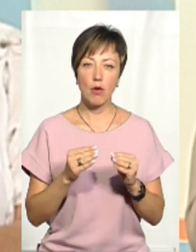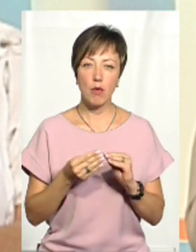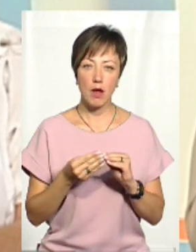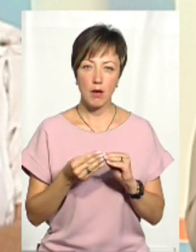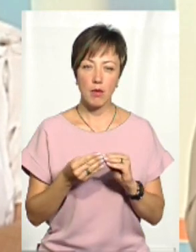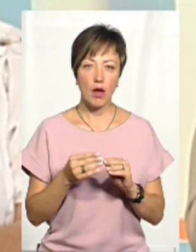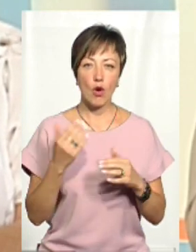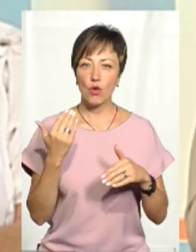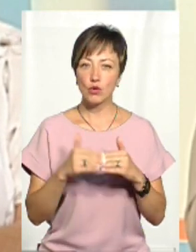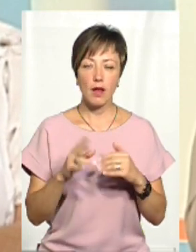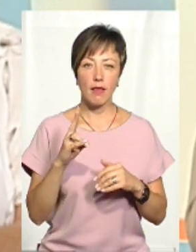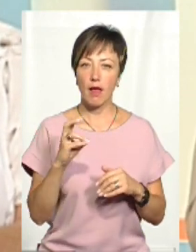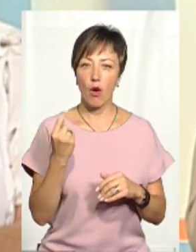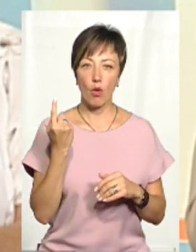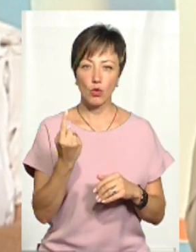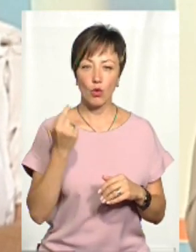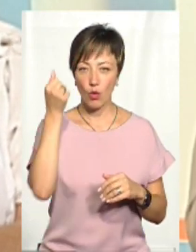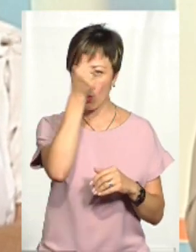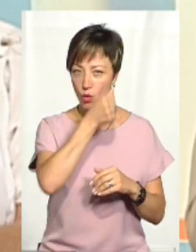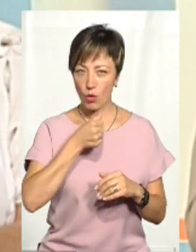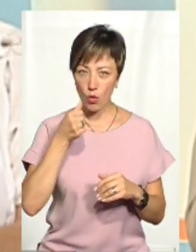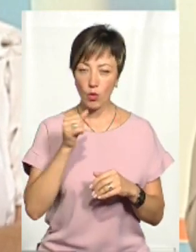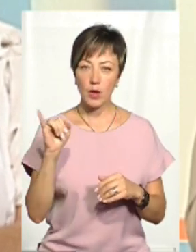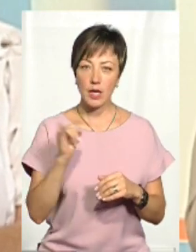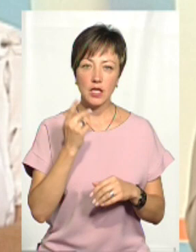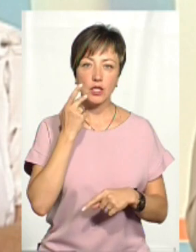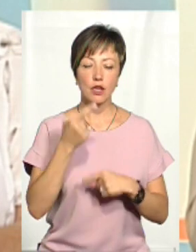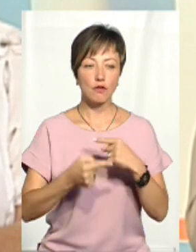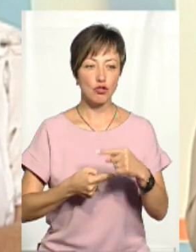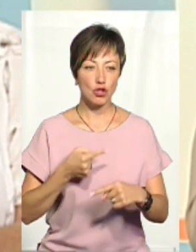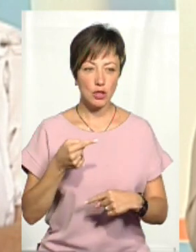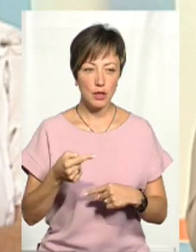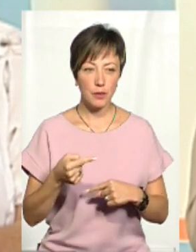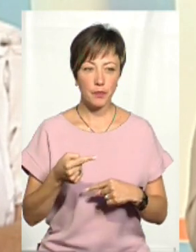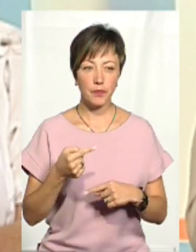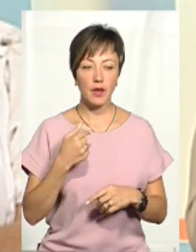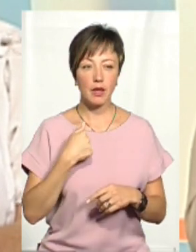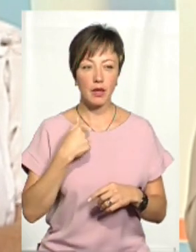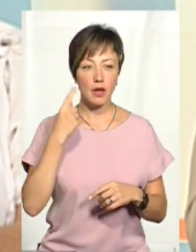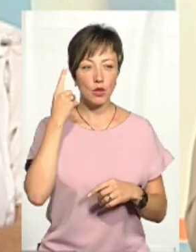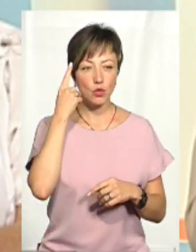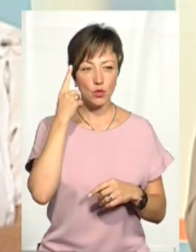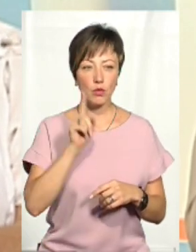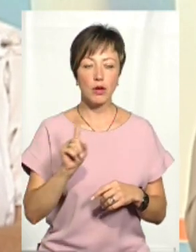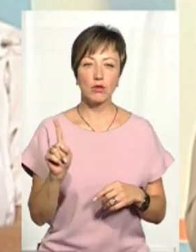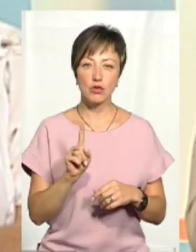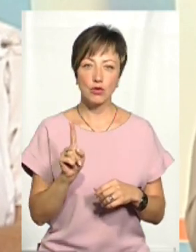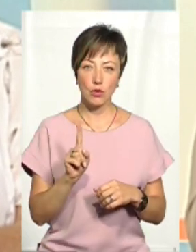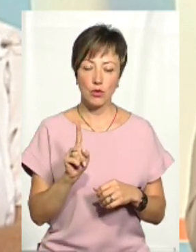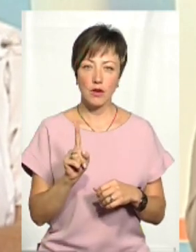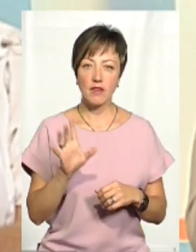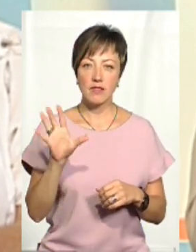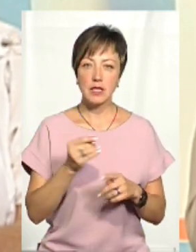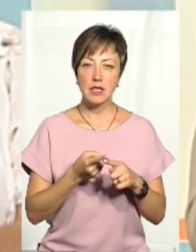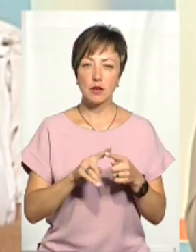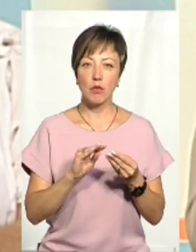проблеми вже не одного року. І завжди, ну, я думаю, що